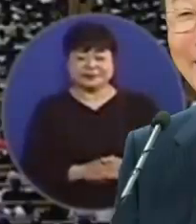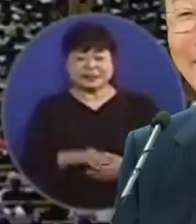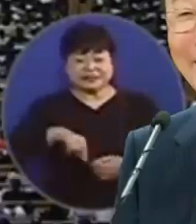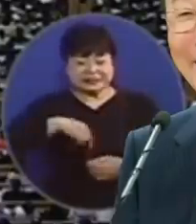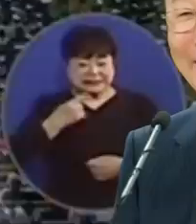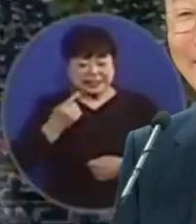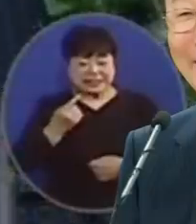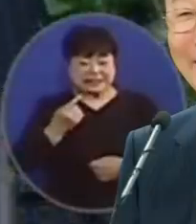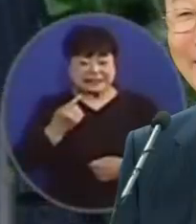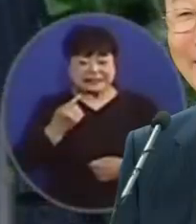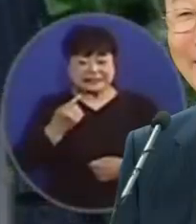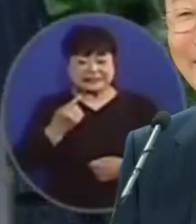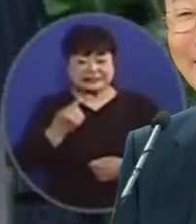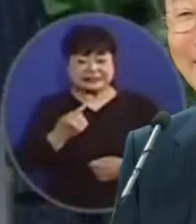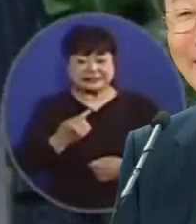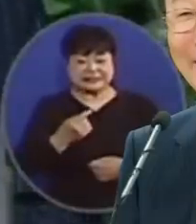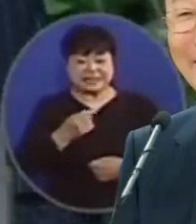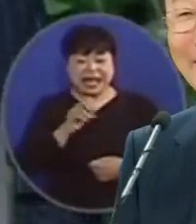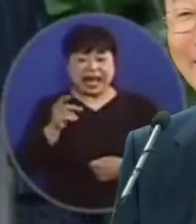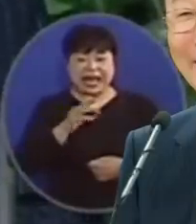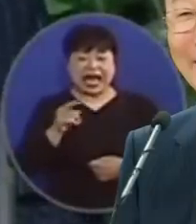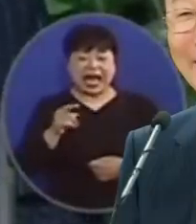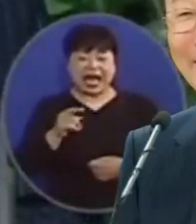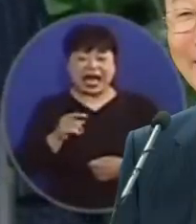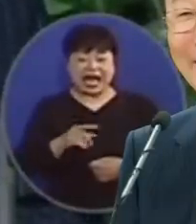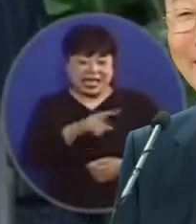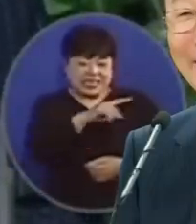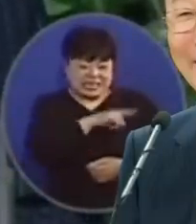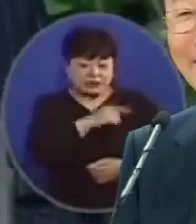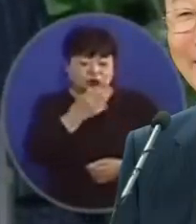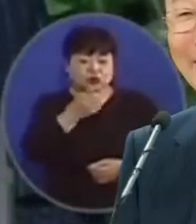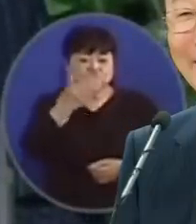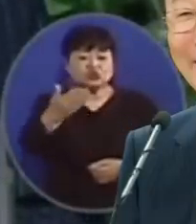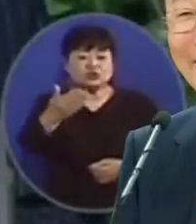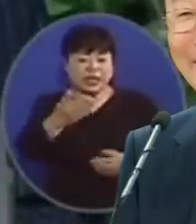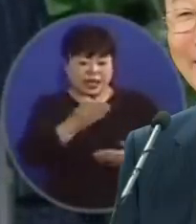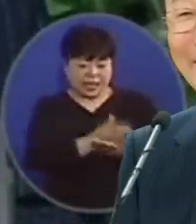자기들 알라 신의 이름이 99개가 있습니다.